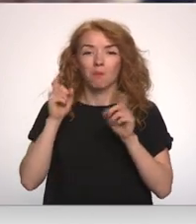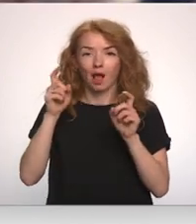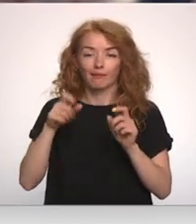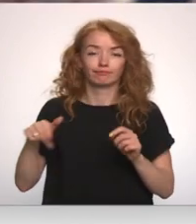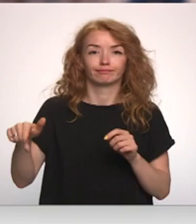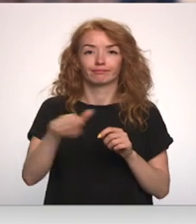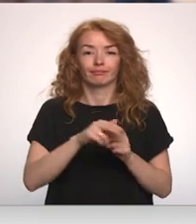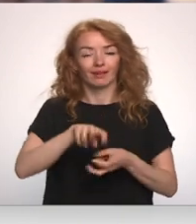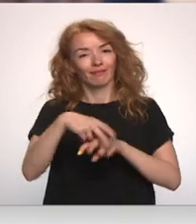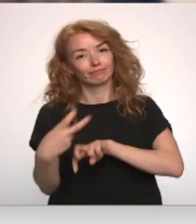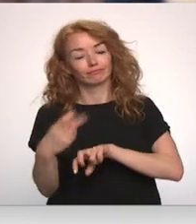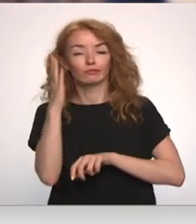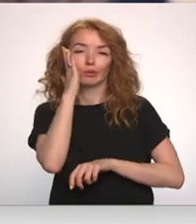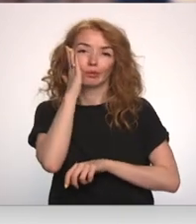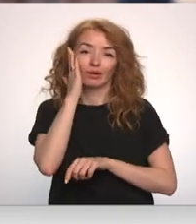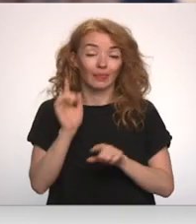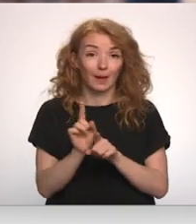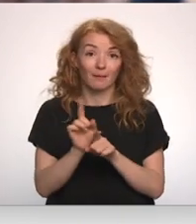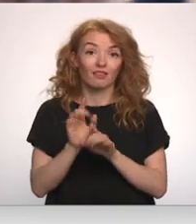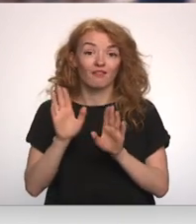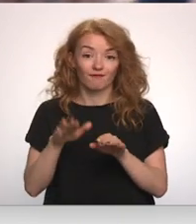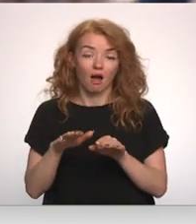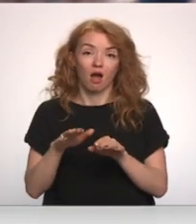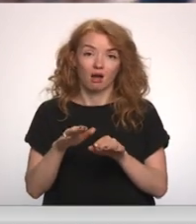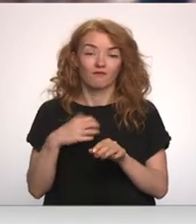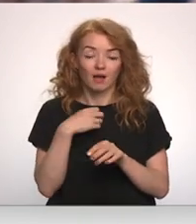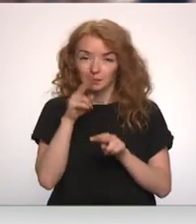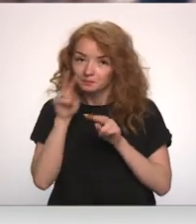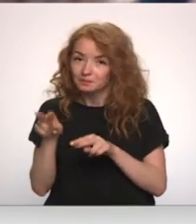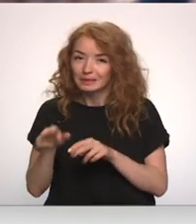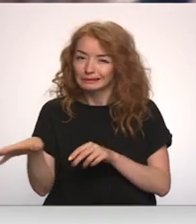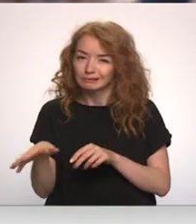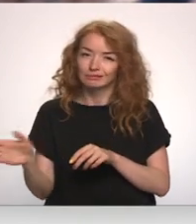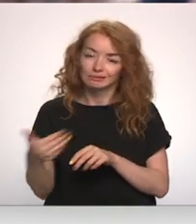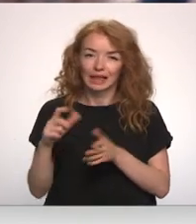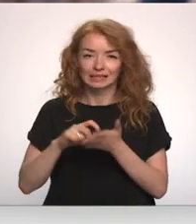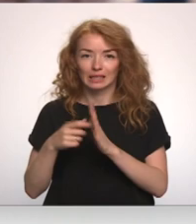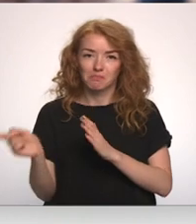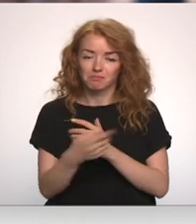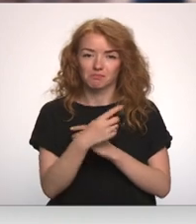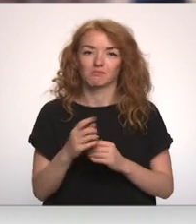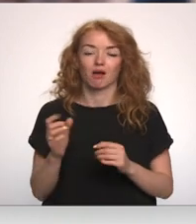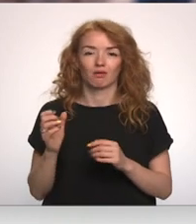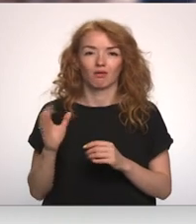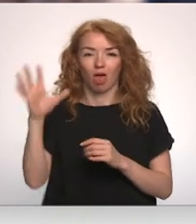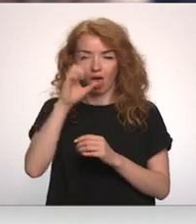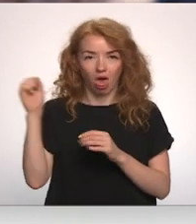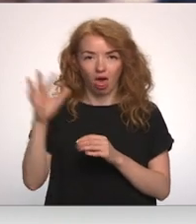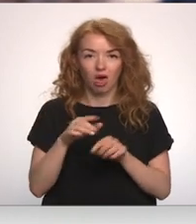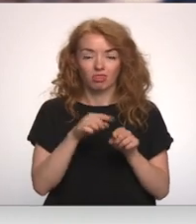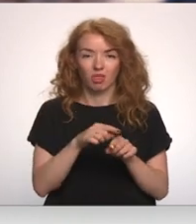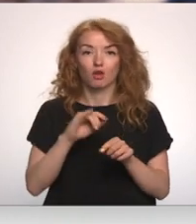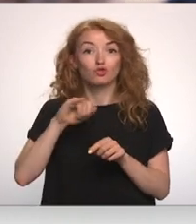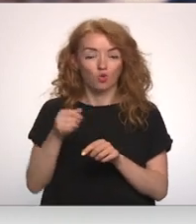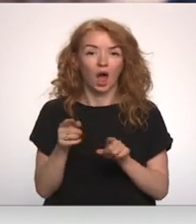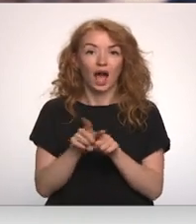pagalmu apguļās saulē, tad varbūt tomēr viņš ir bišķiņ jāpieskats un jāievelk istabā ēnā un jāiespundē tenī ēnā,